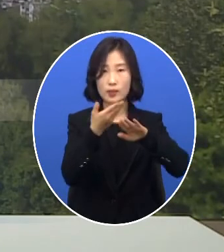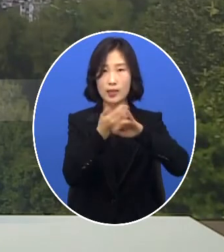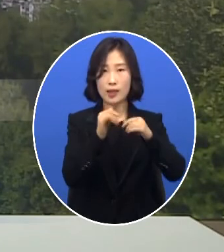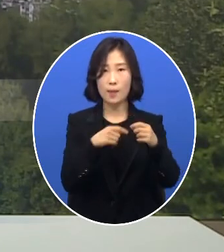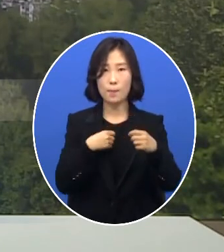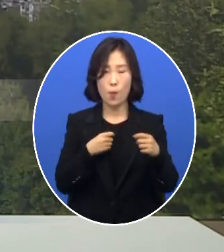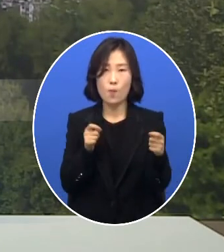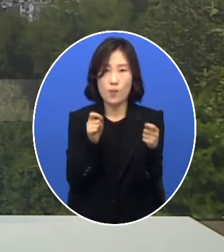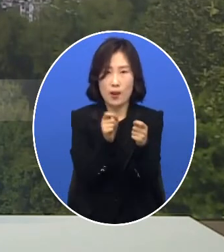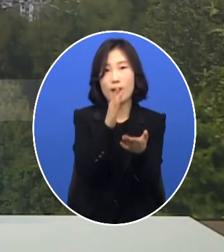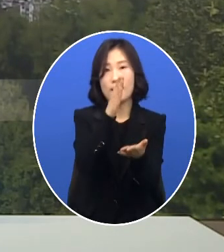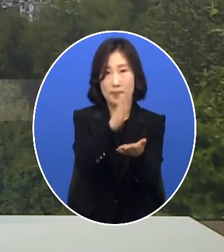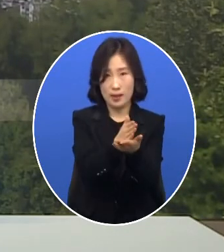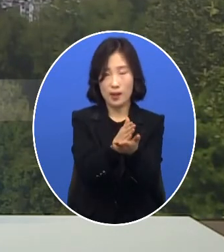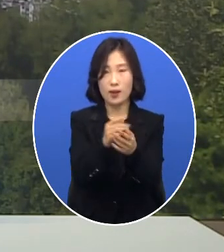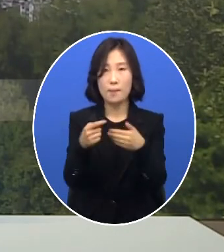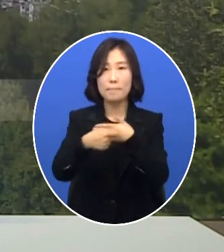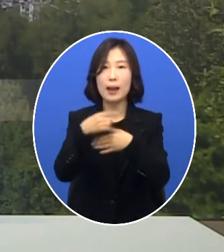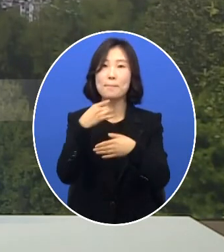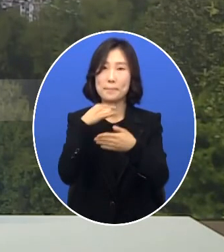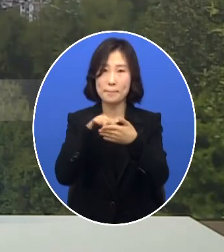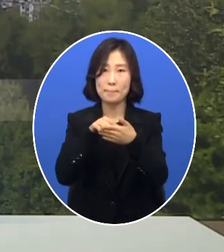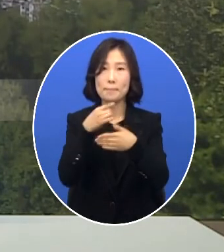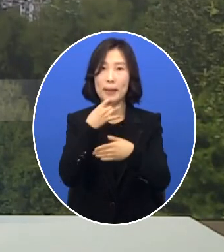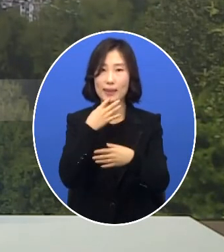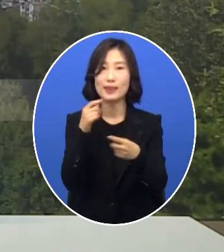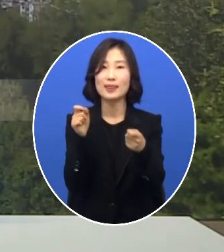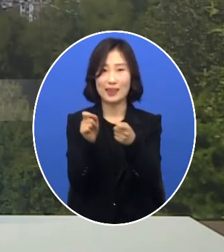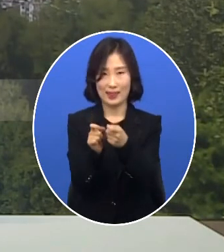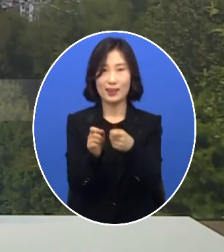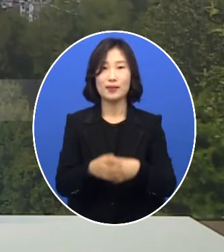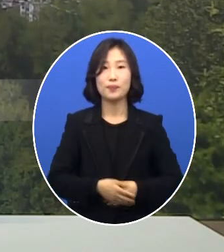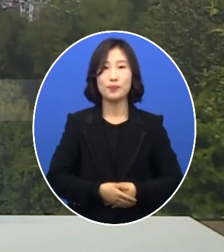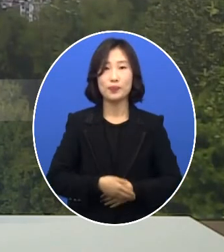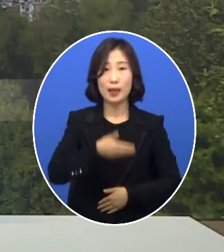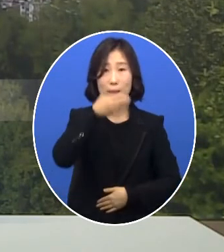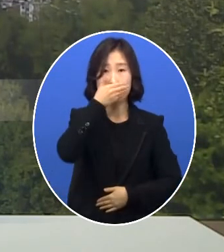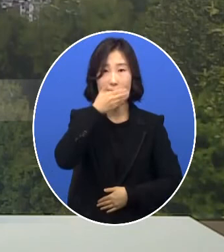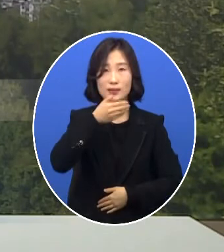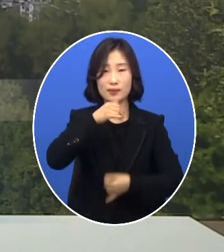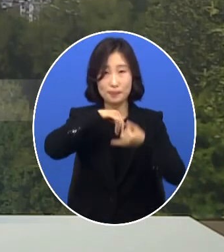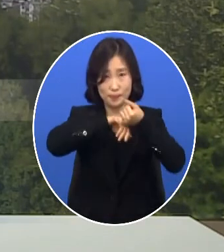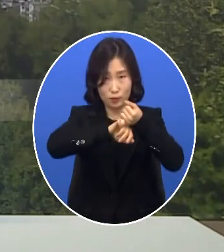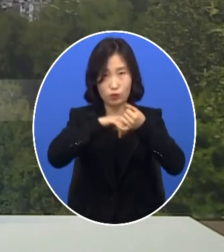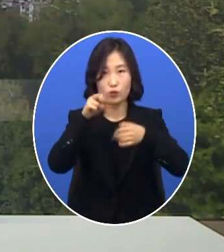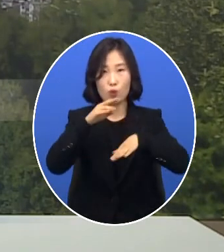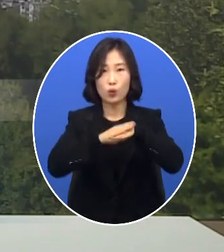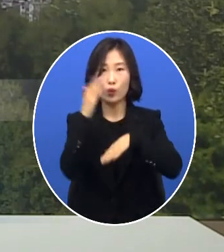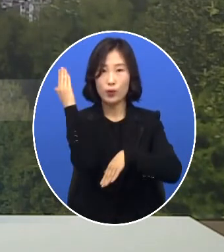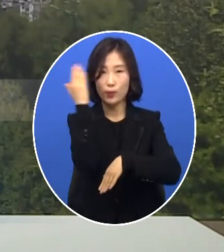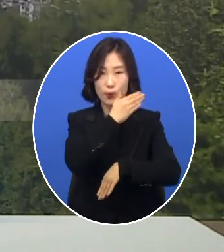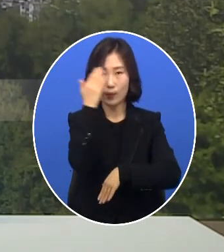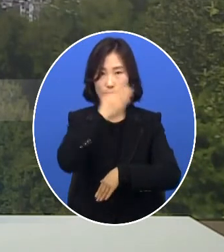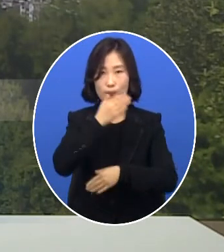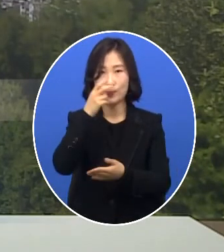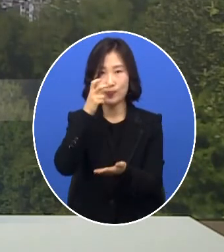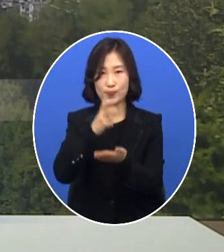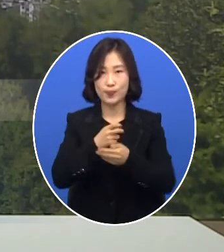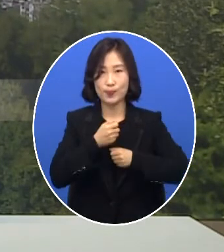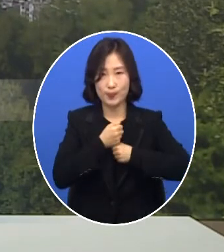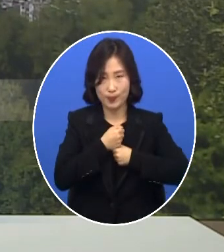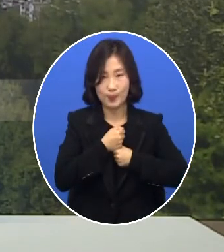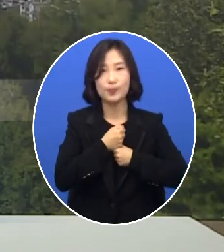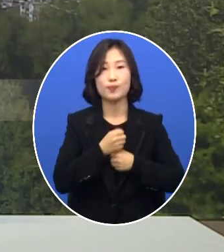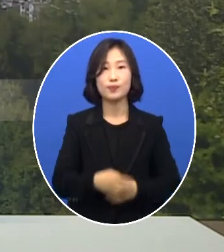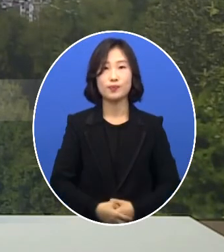지인과 몸은 멀리, 마음은 가까이 하기, 마스크 착용과 손 씻기로 개인 위생 수칙을 늘 지키기